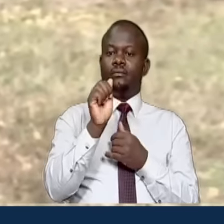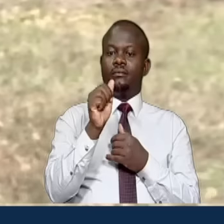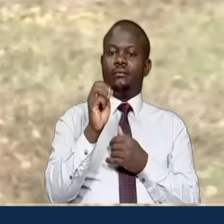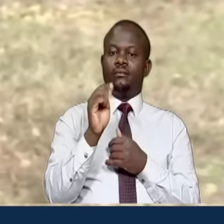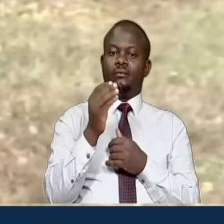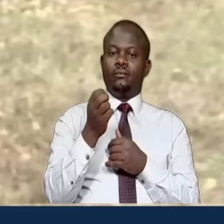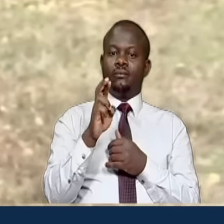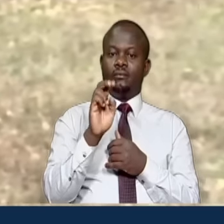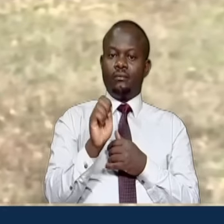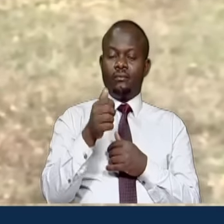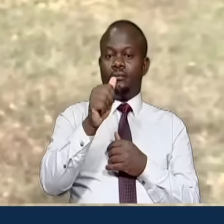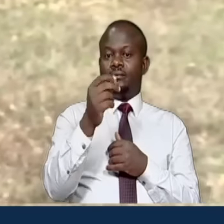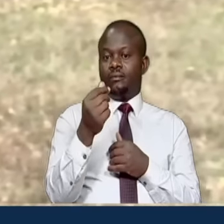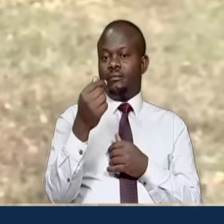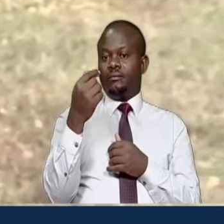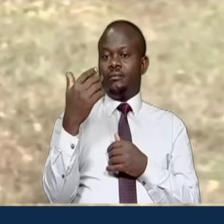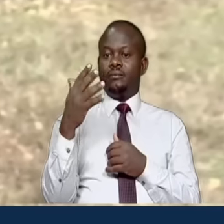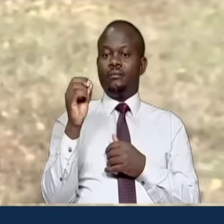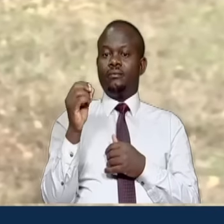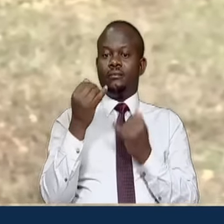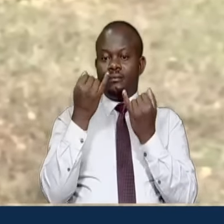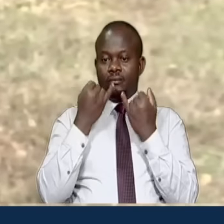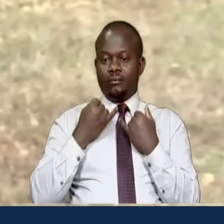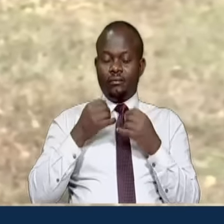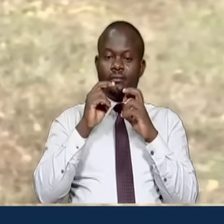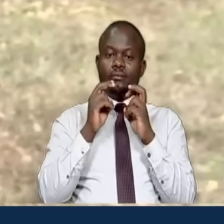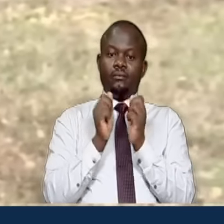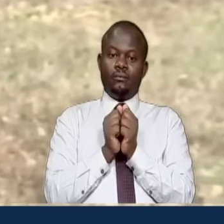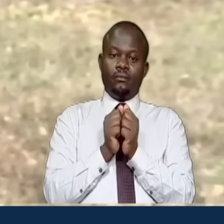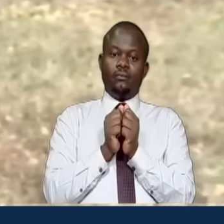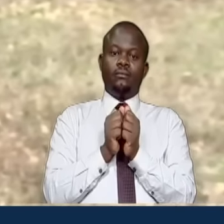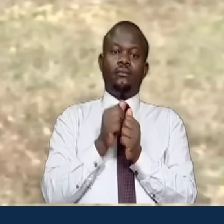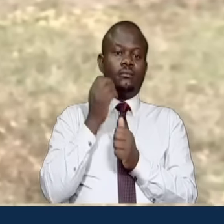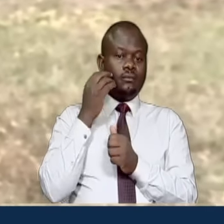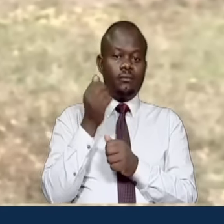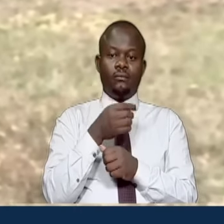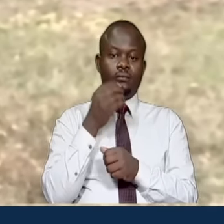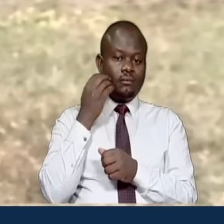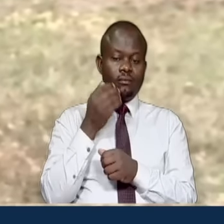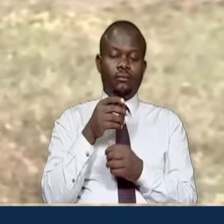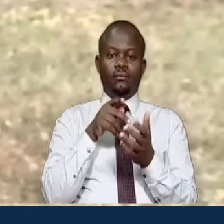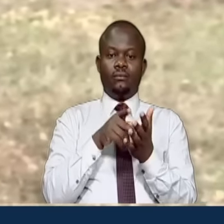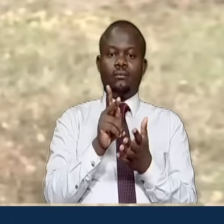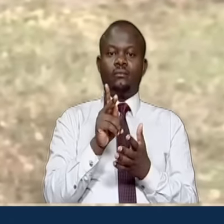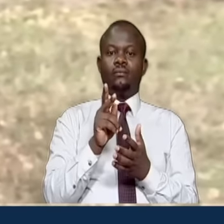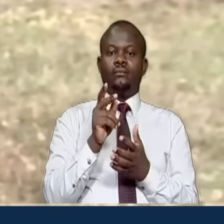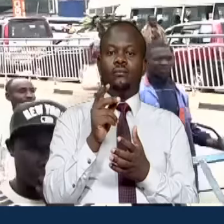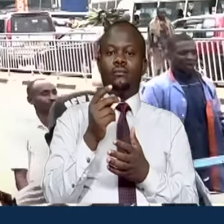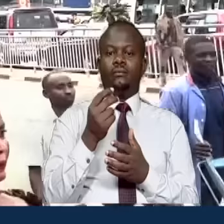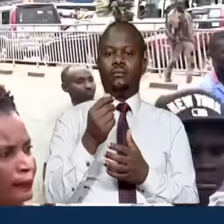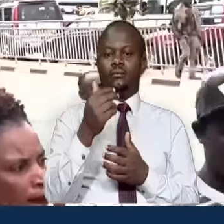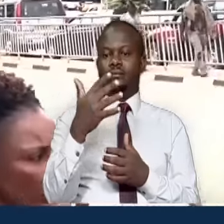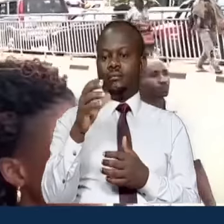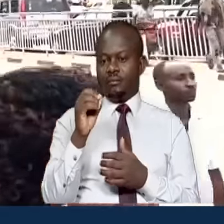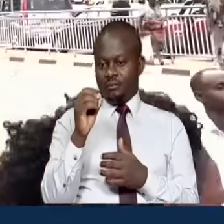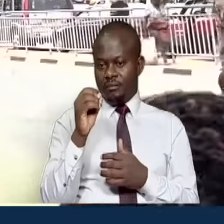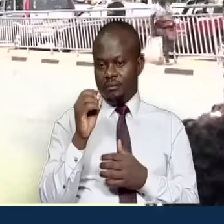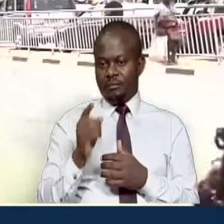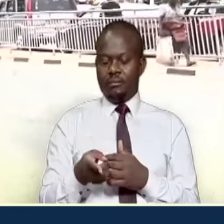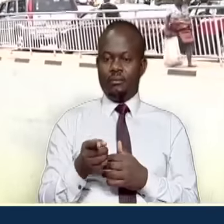ibyo 250 barambwira ngo buri kwezi zajya nishyura 50,000. Uretse